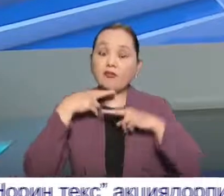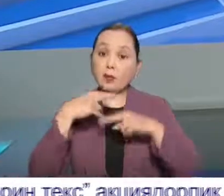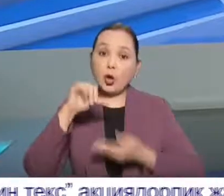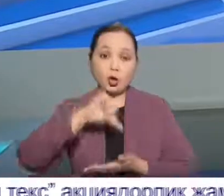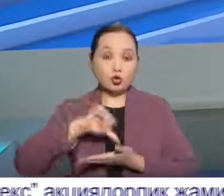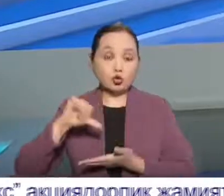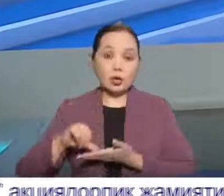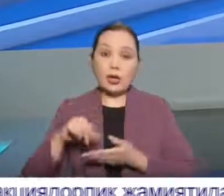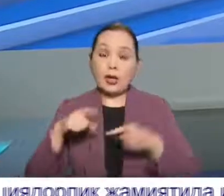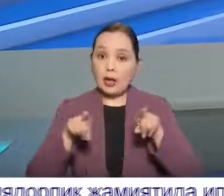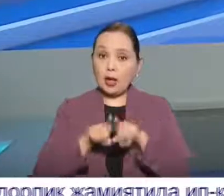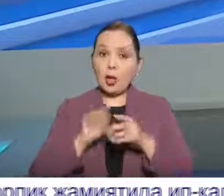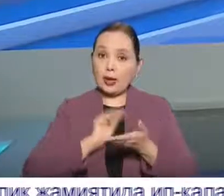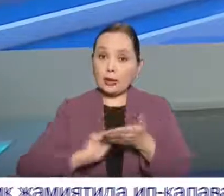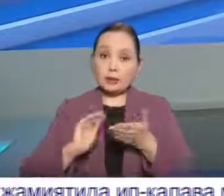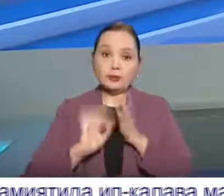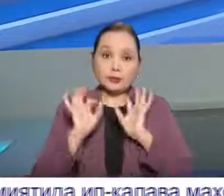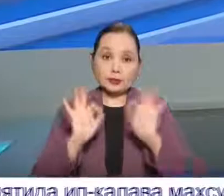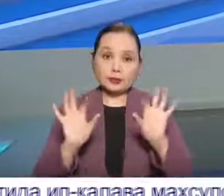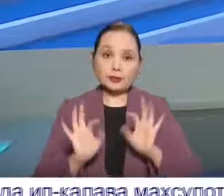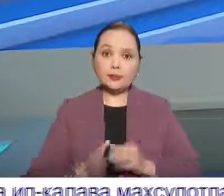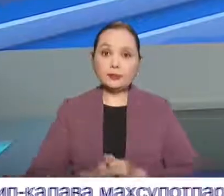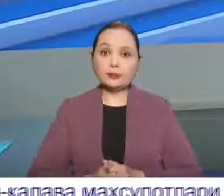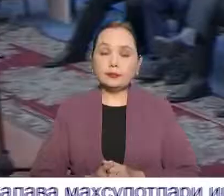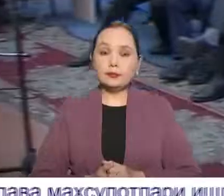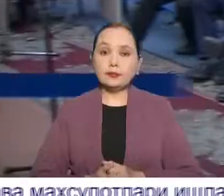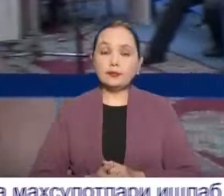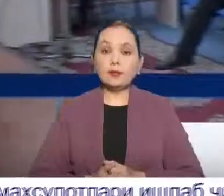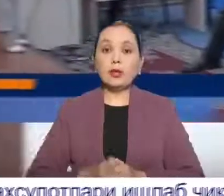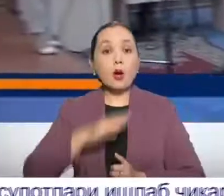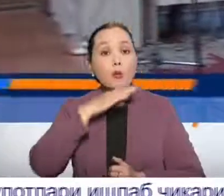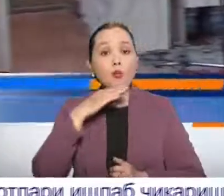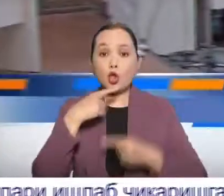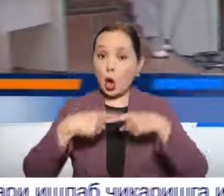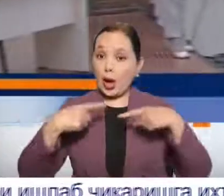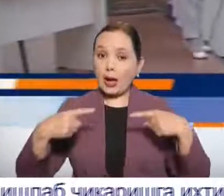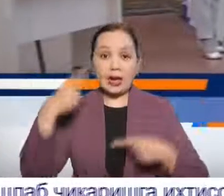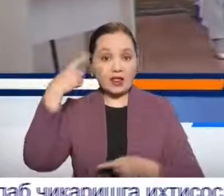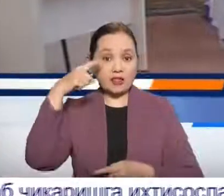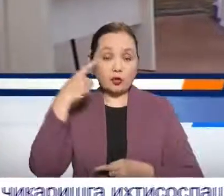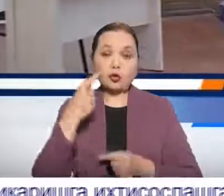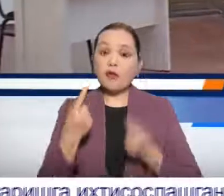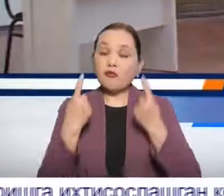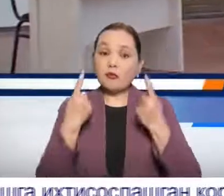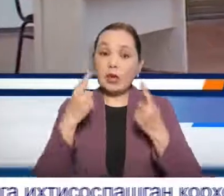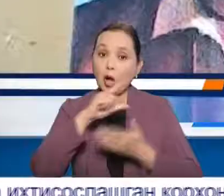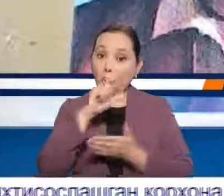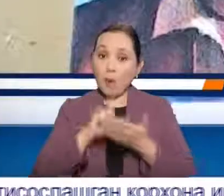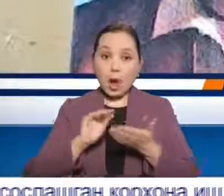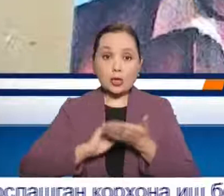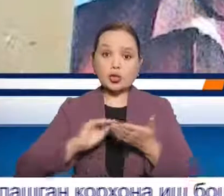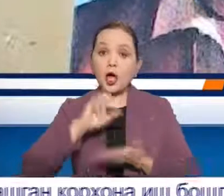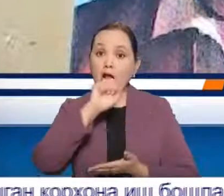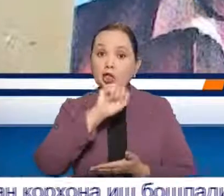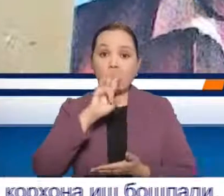участников, знает моя коллега Кристина Зуева. В многогранном творчестве великого поэта, государственного деятеля Алишера